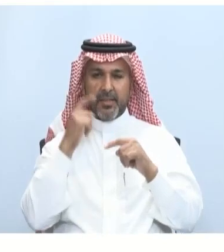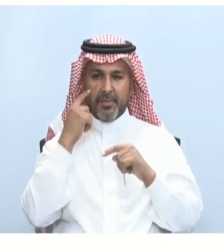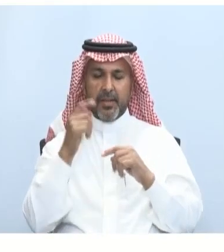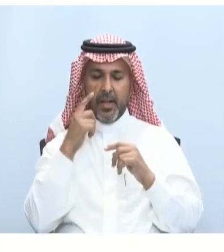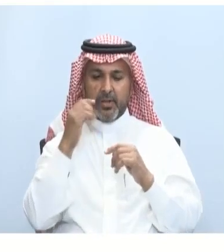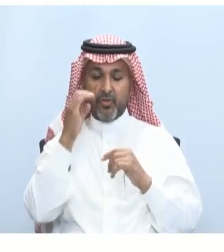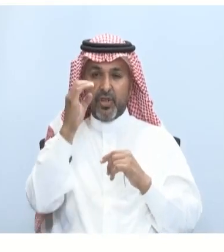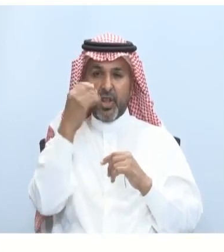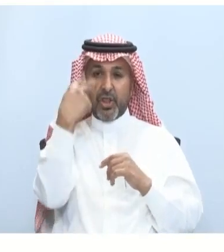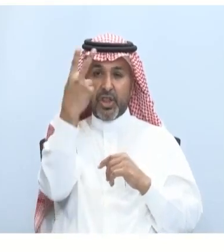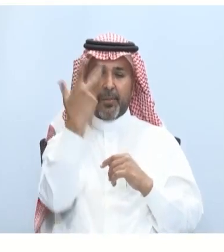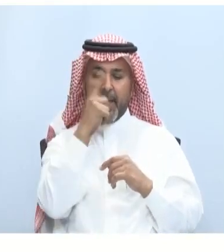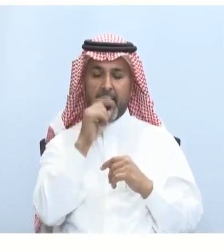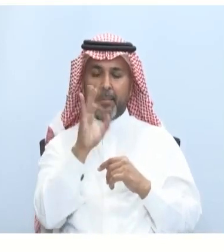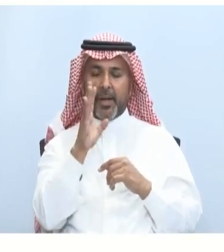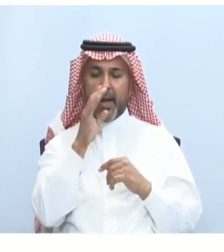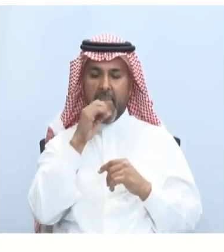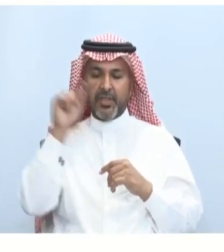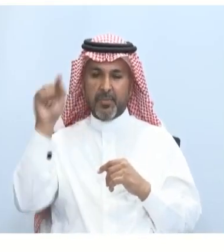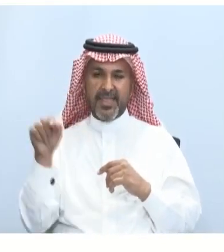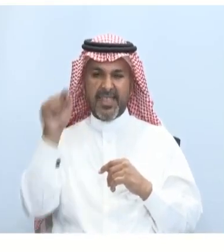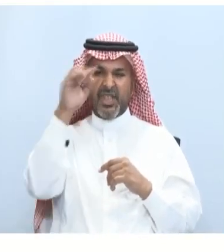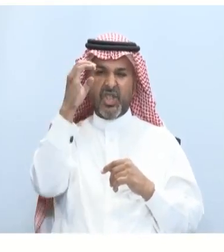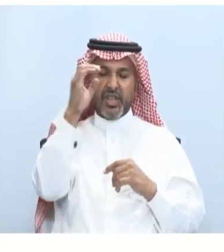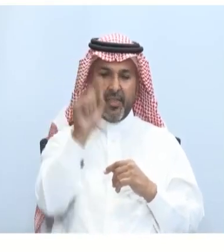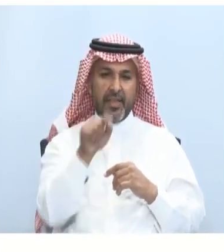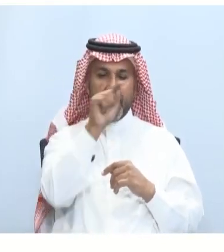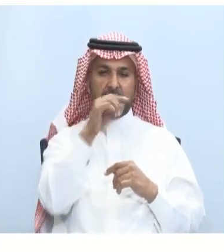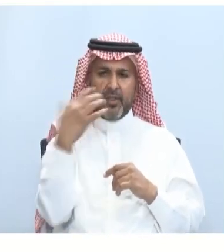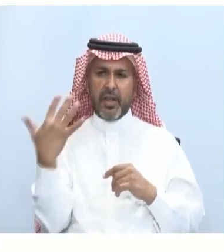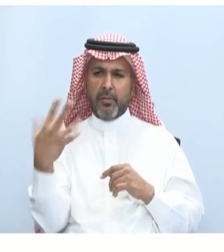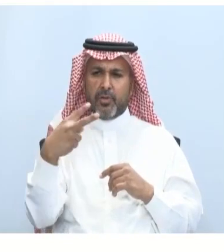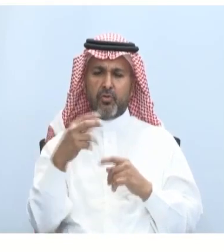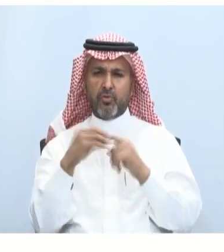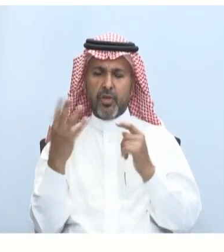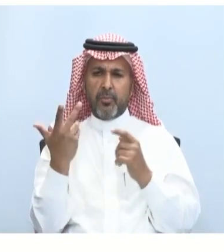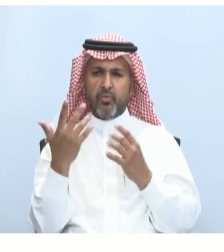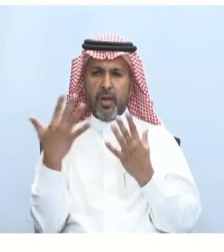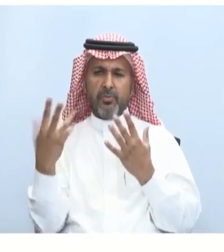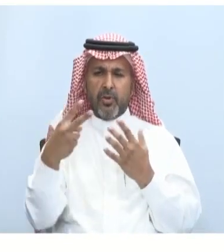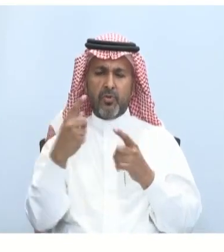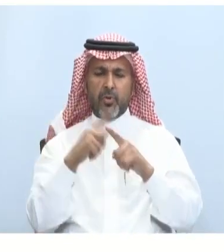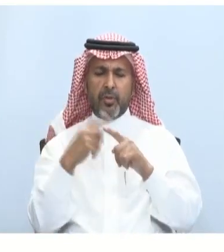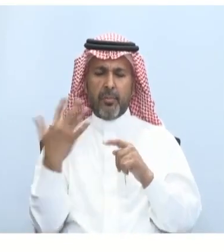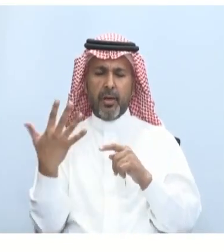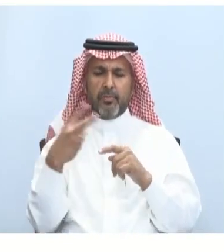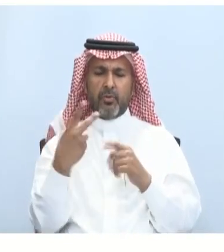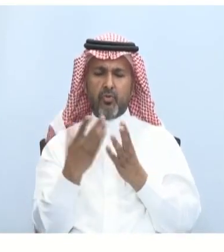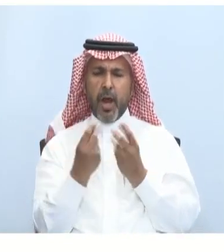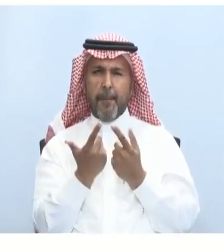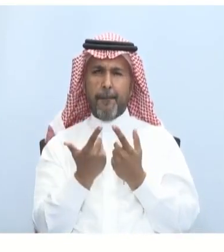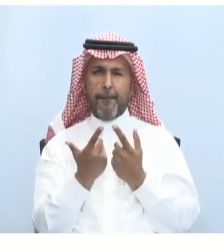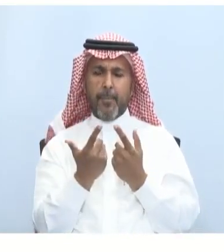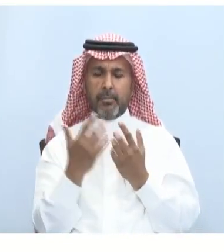للطرفين راح يعطيني اكس تساوي جذر سالب 25 السالب راح يطلع طبعا